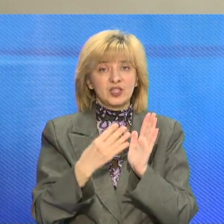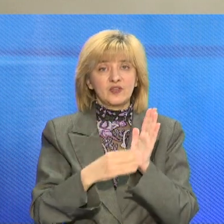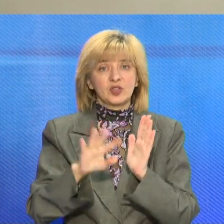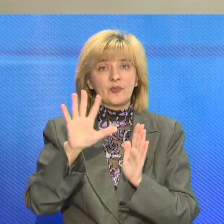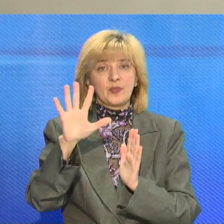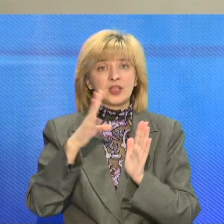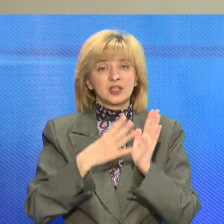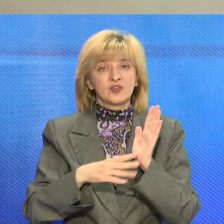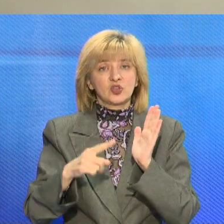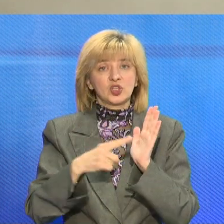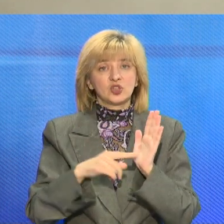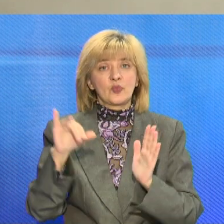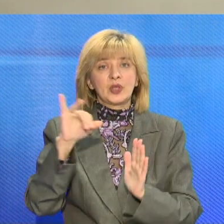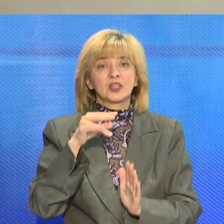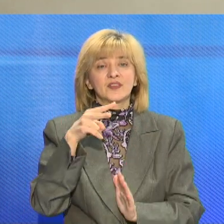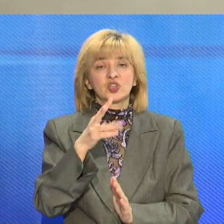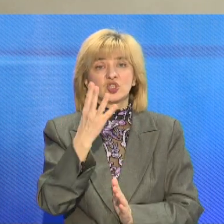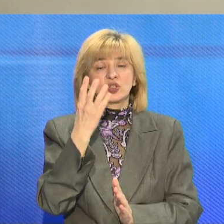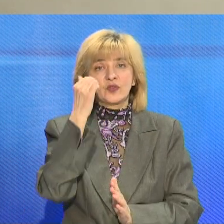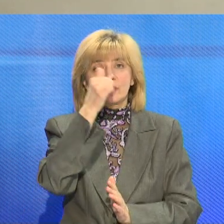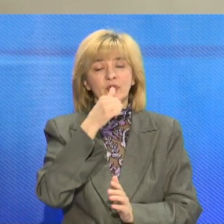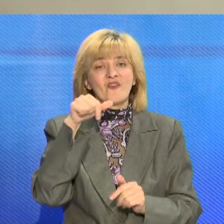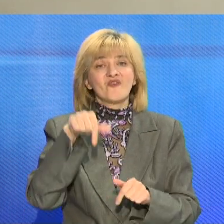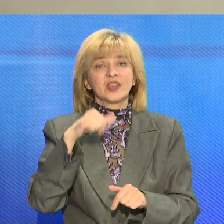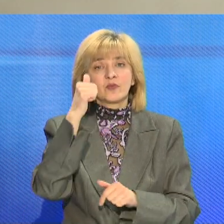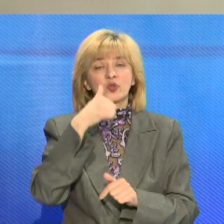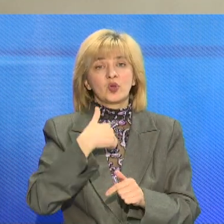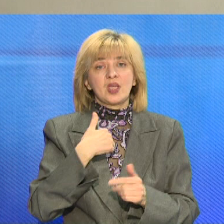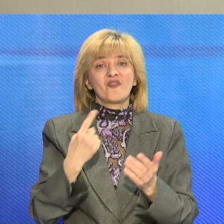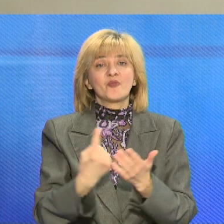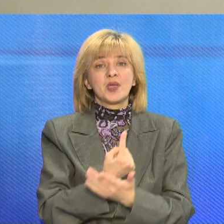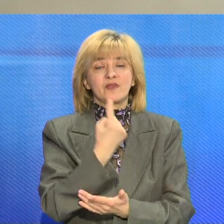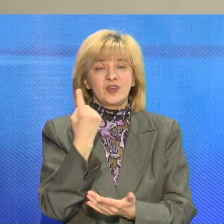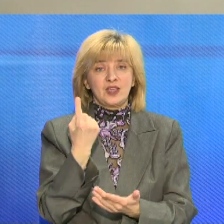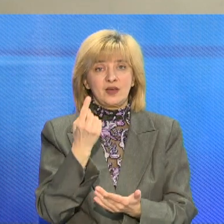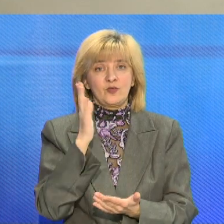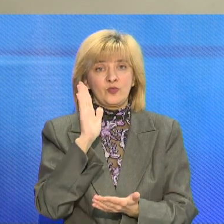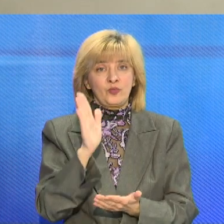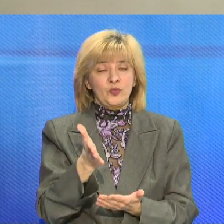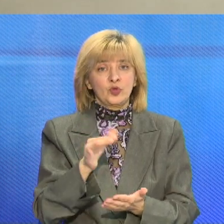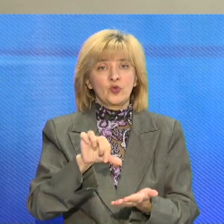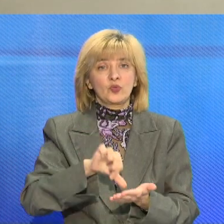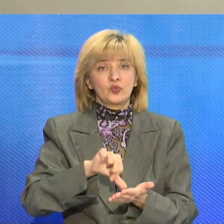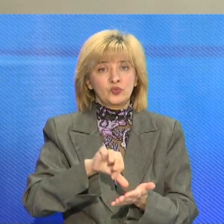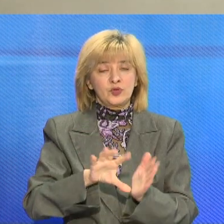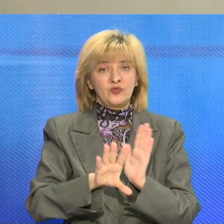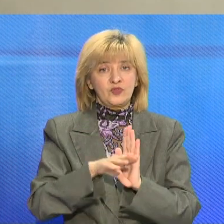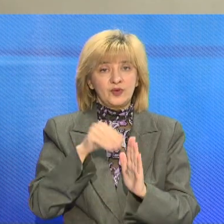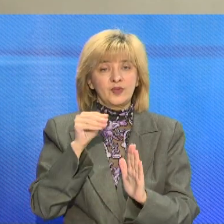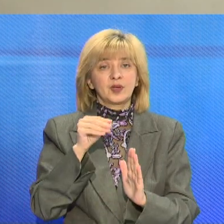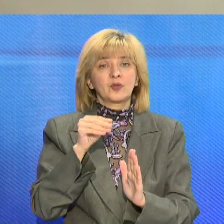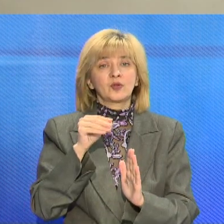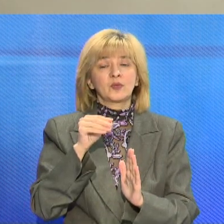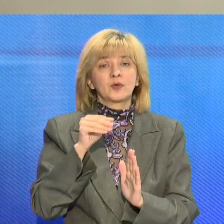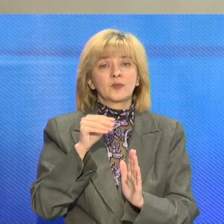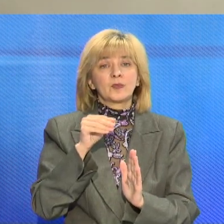и 2004 году. В этом году я впервые буду принимать участие в референдуме. И знаете, это для меня